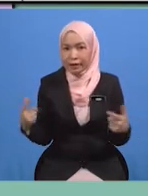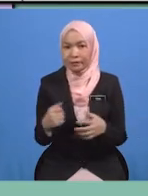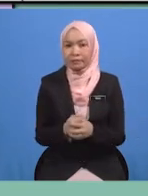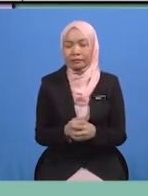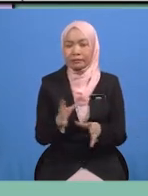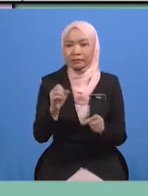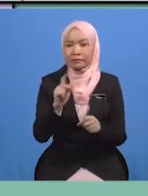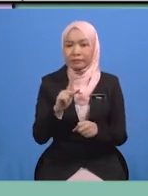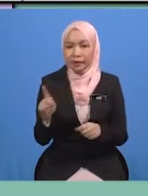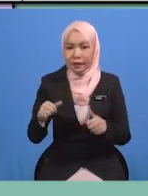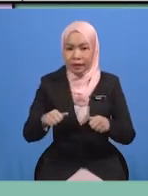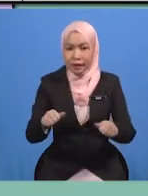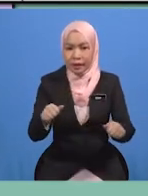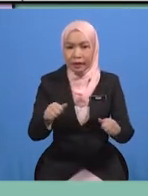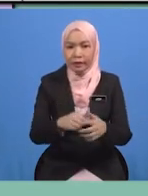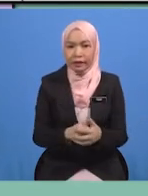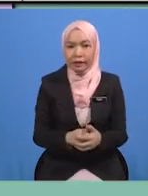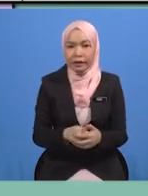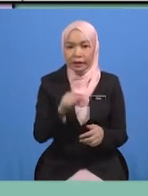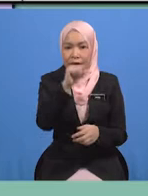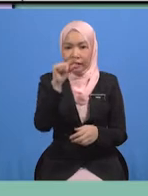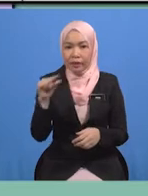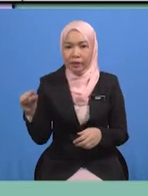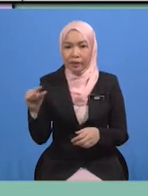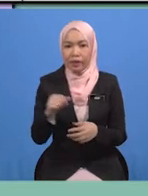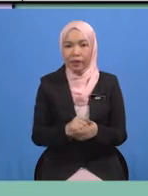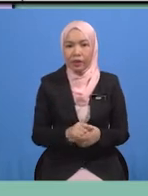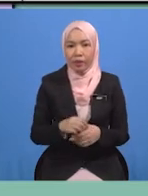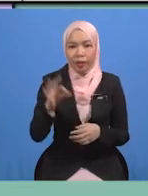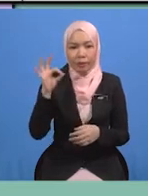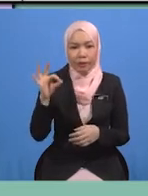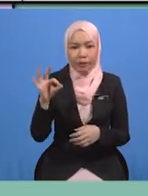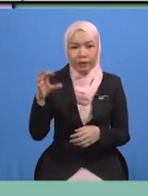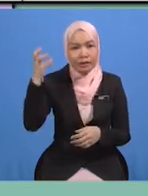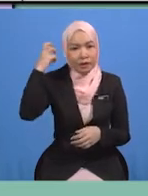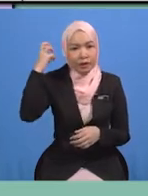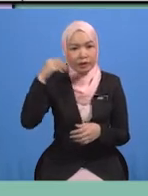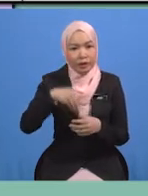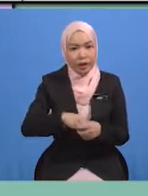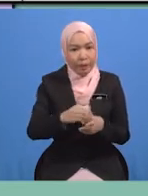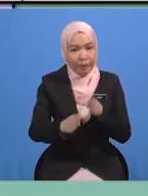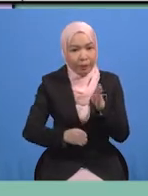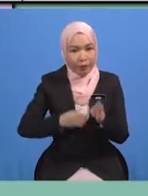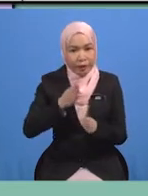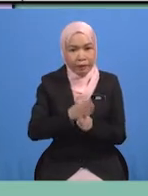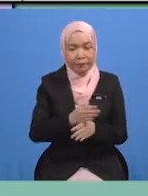menyalurkan pengaliran gelombang pembawa frekuensi radio ke dalam bumi.